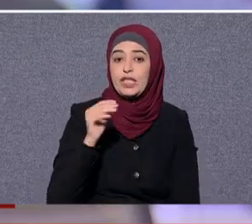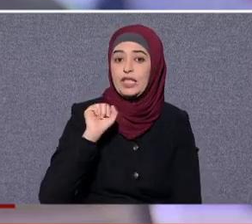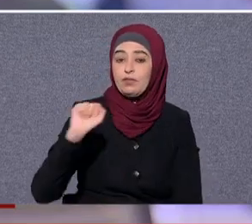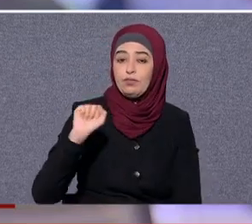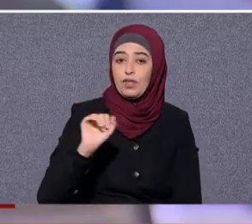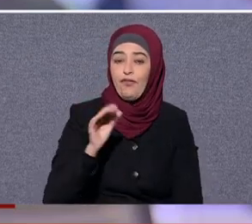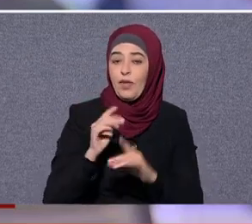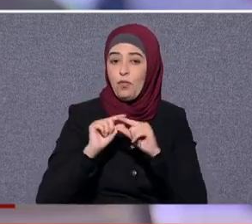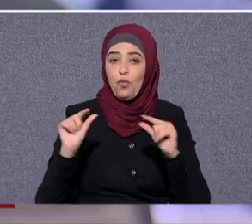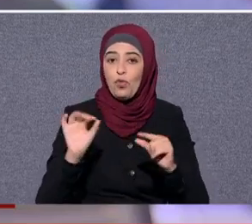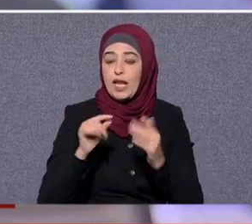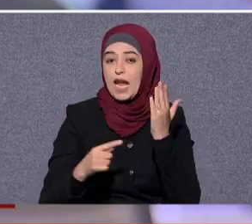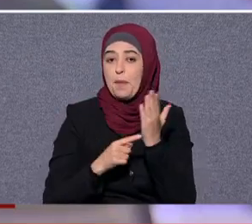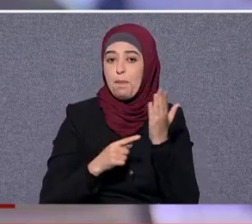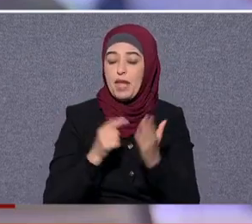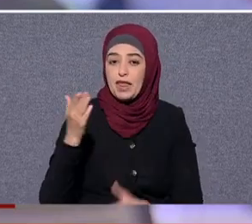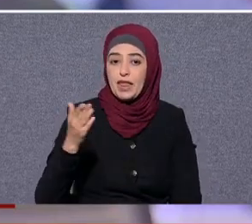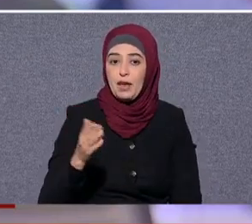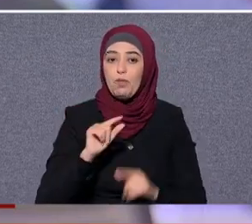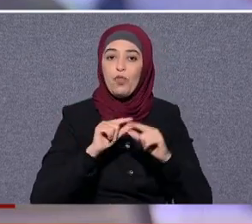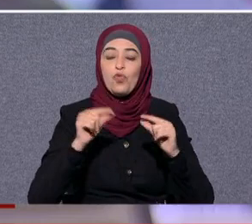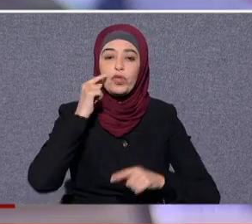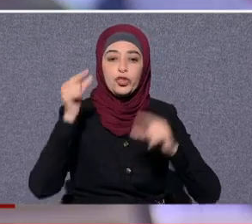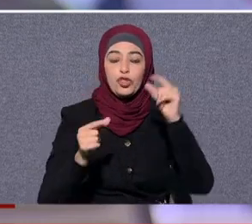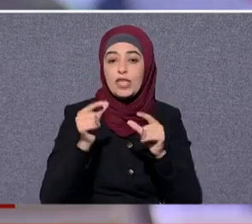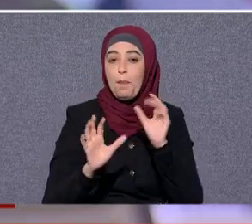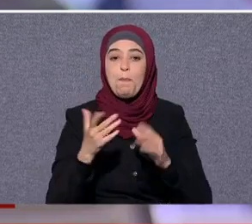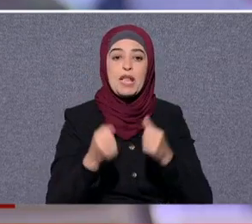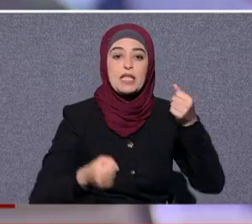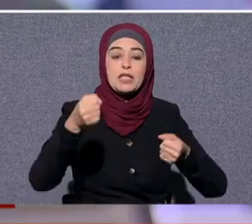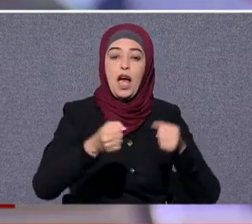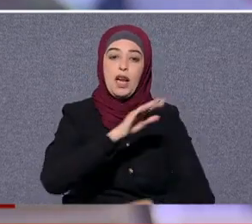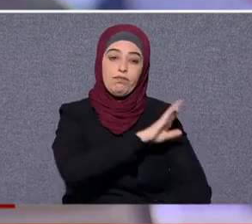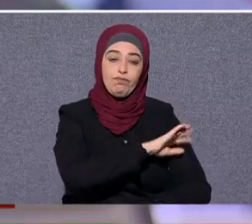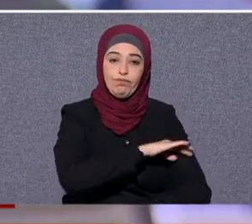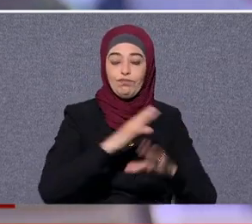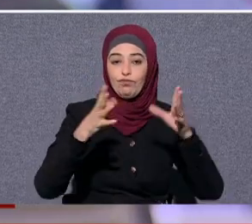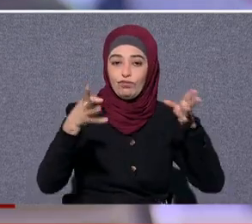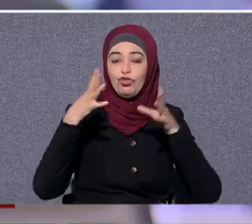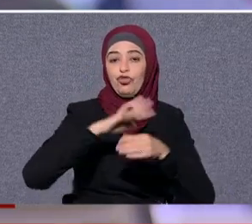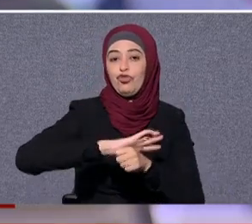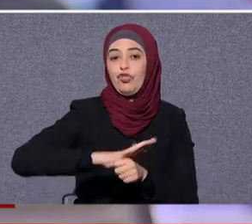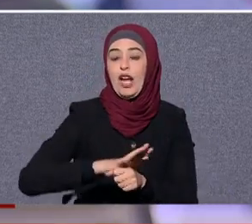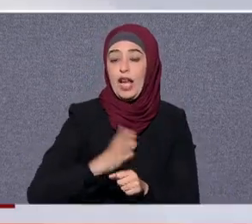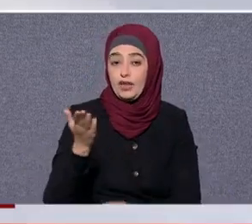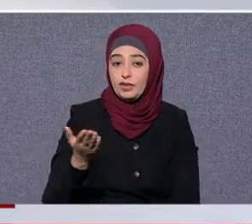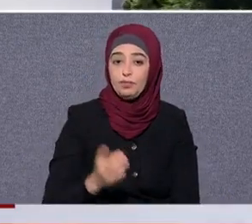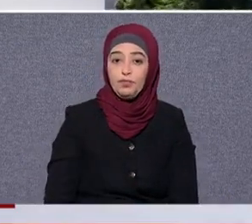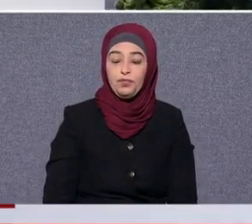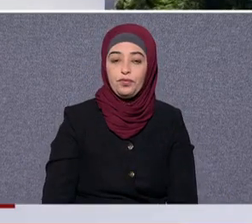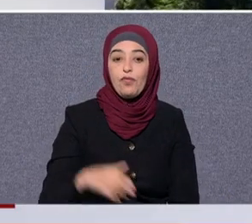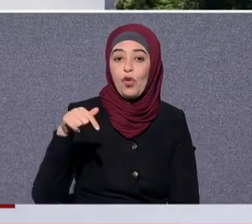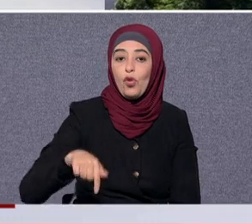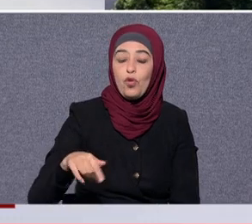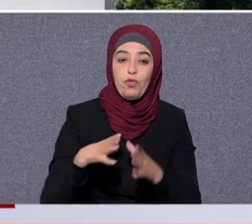لربما في إربد وخصوصا فيما يتعلق بسائقي الشاحنات؟ نعم، هذا اليوم